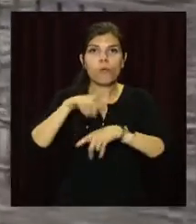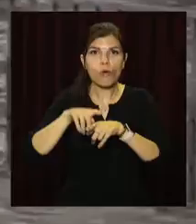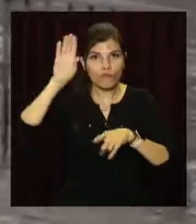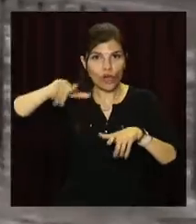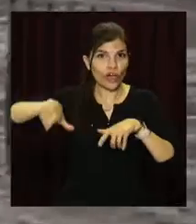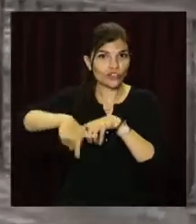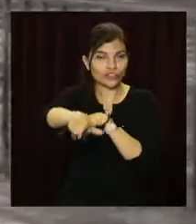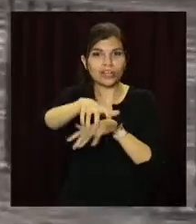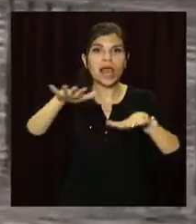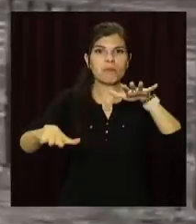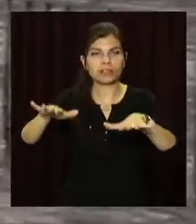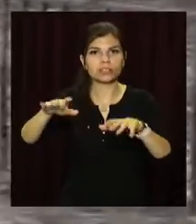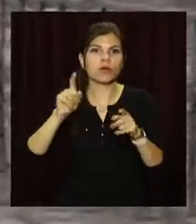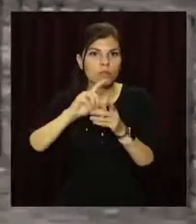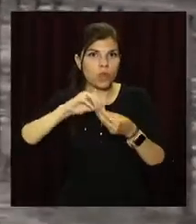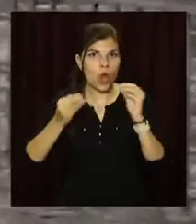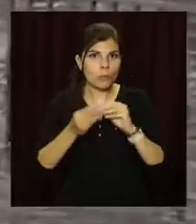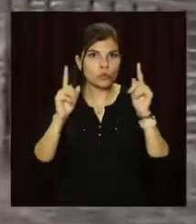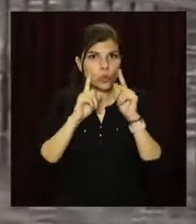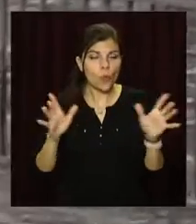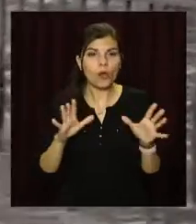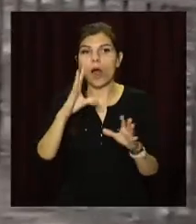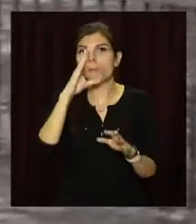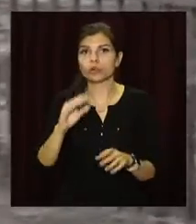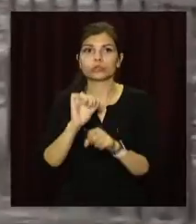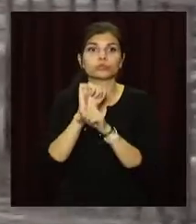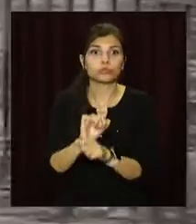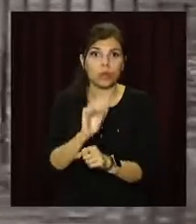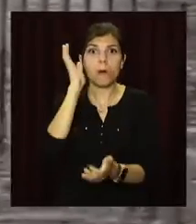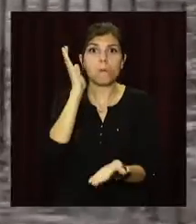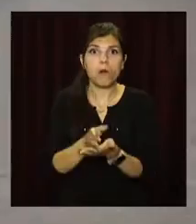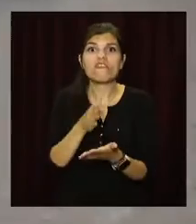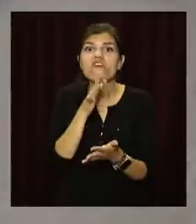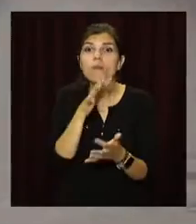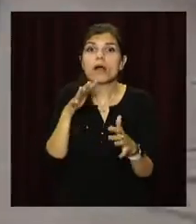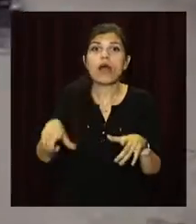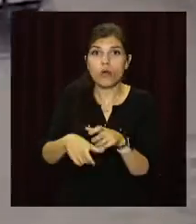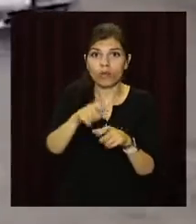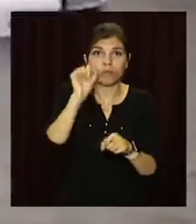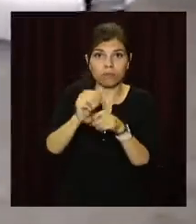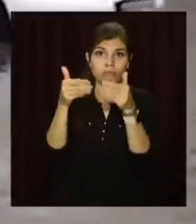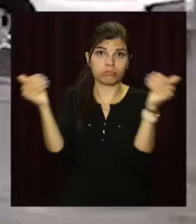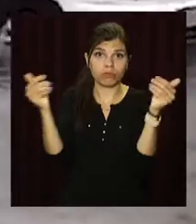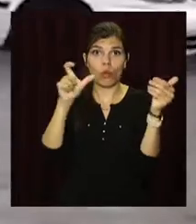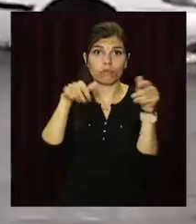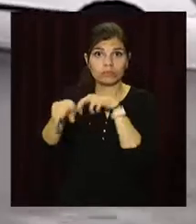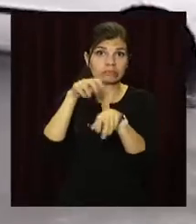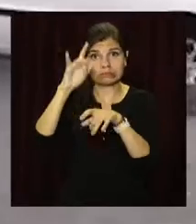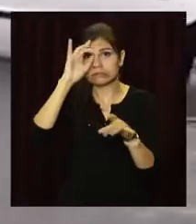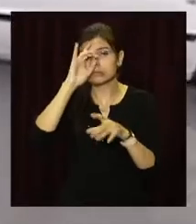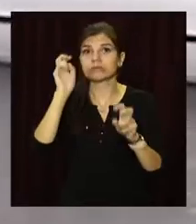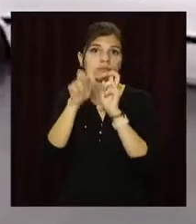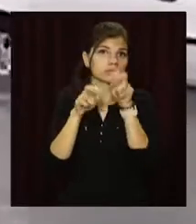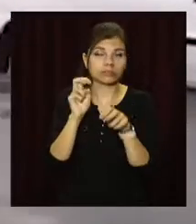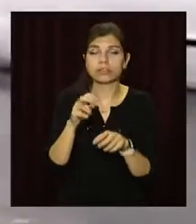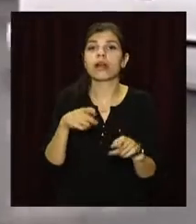і створила містянам чергові проблеми. Маршрутки зупинялися просто посеред дороги, а вода безперешкодно потрапляла в салон.